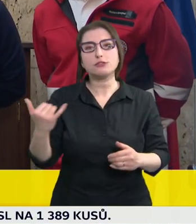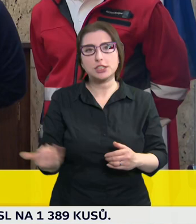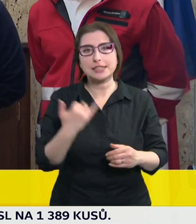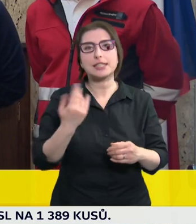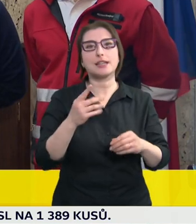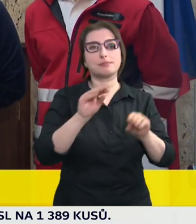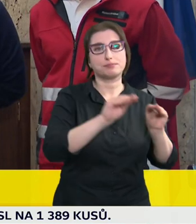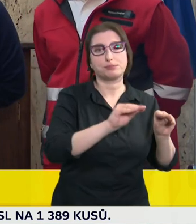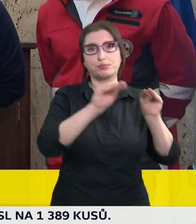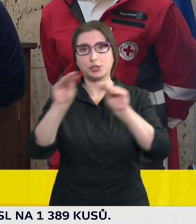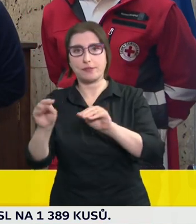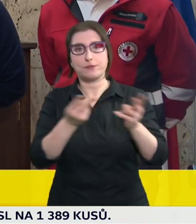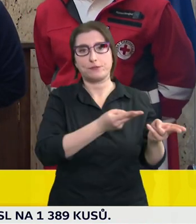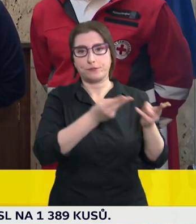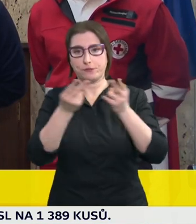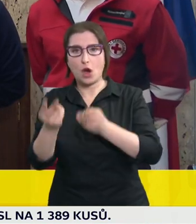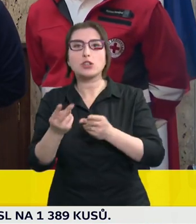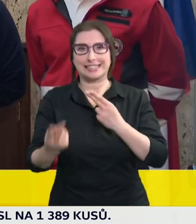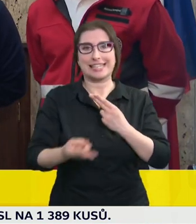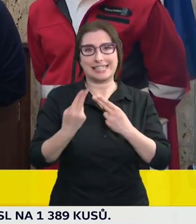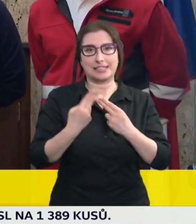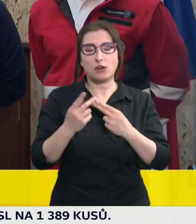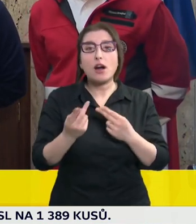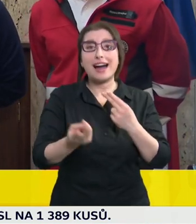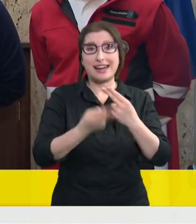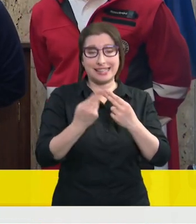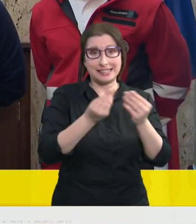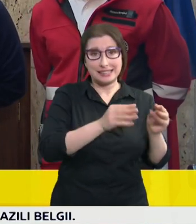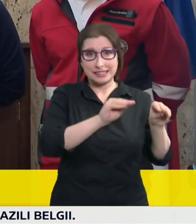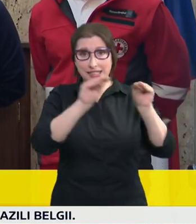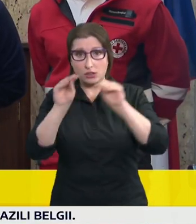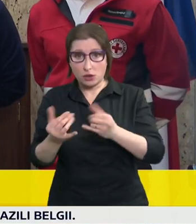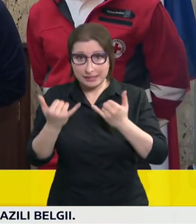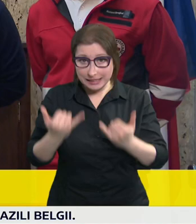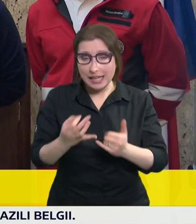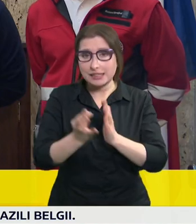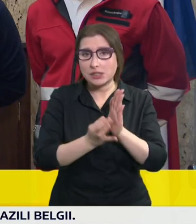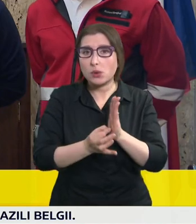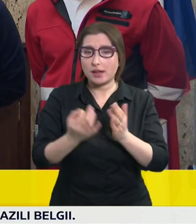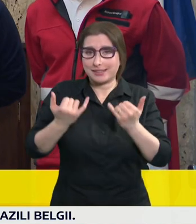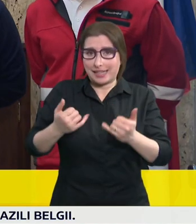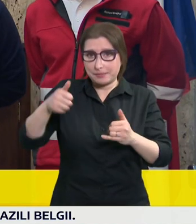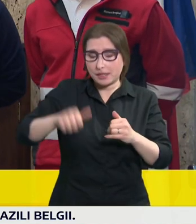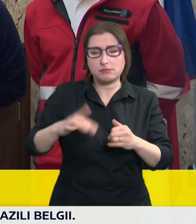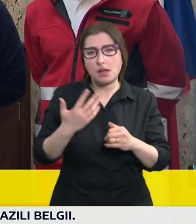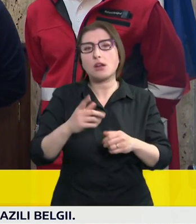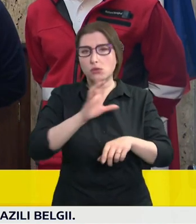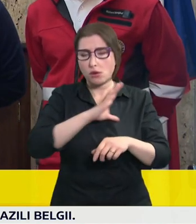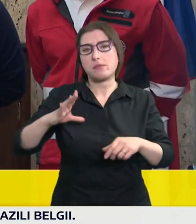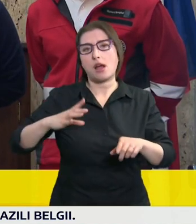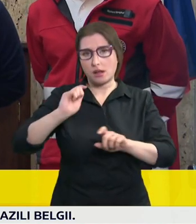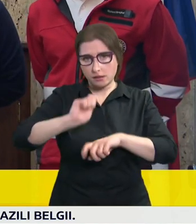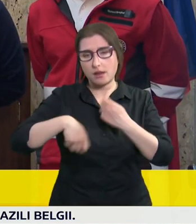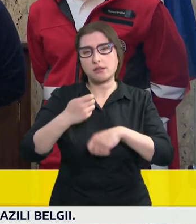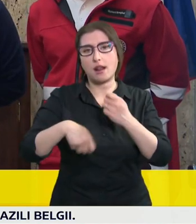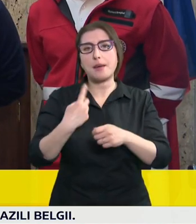způsobem riziko, ale musíme si uvědomit, že transporty se nedějou pouze v této době, v těchto měsících, ale že transporty do